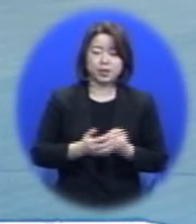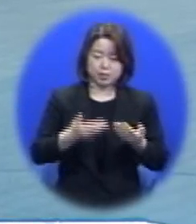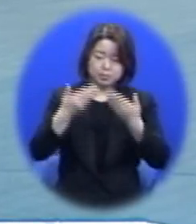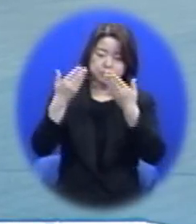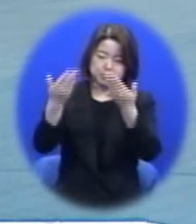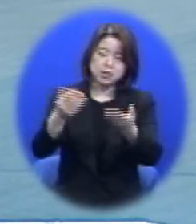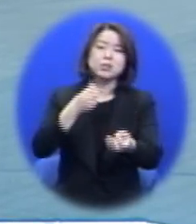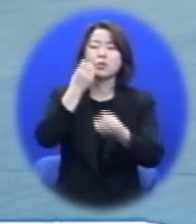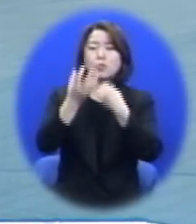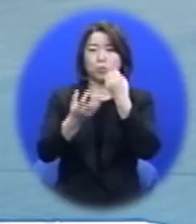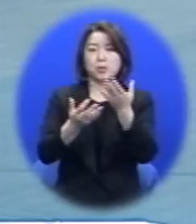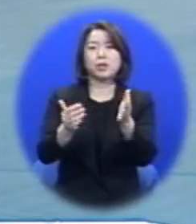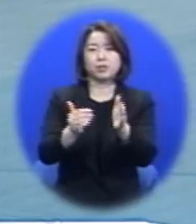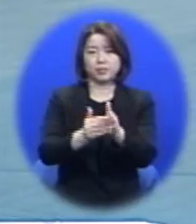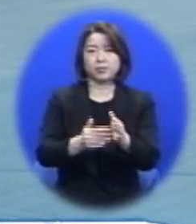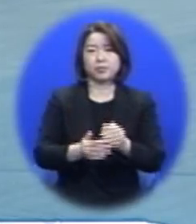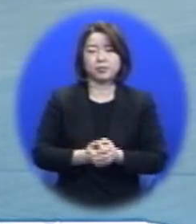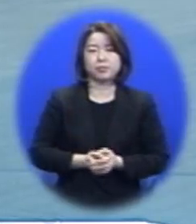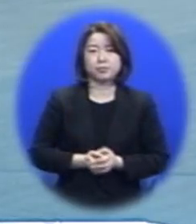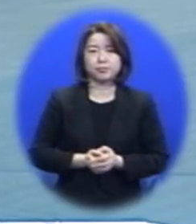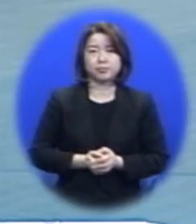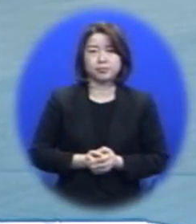바치겠다고 고백할 수밖에 없더라.